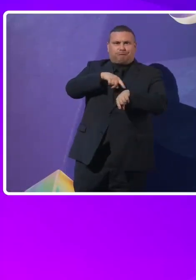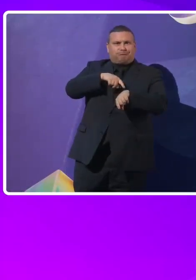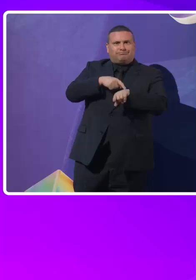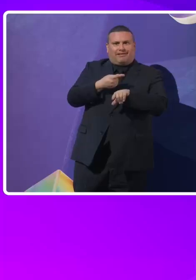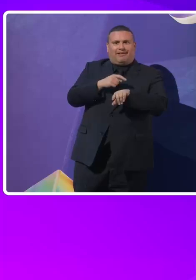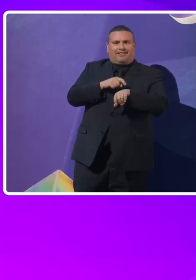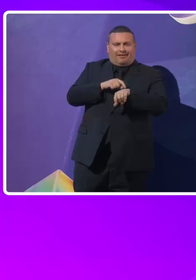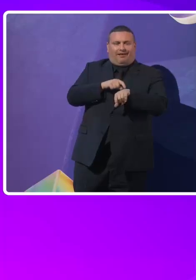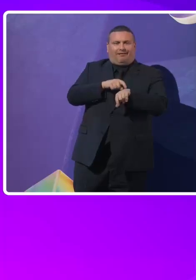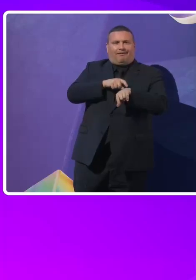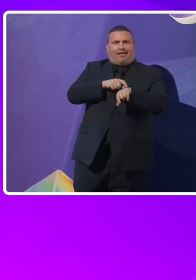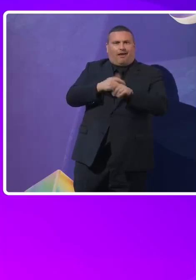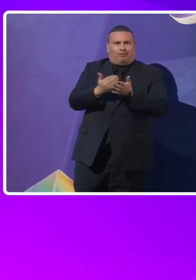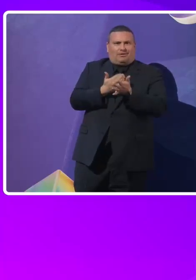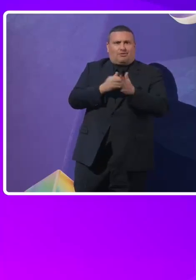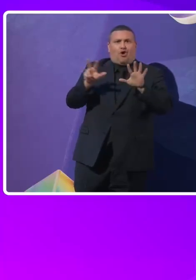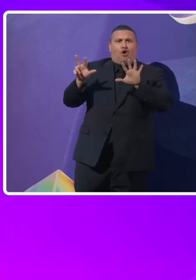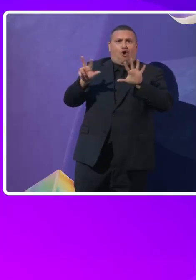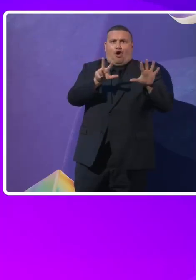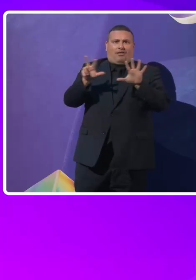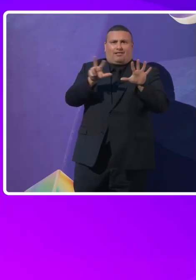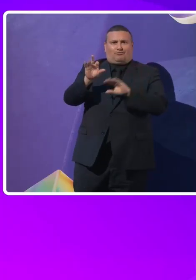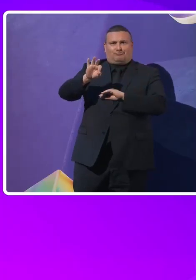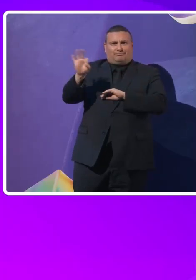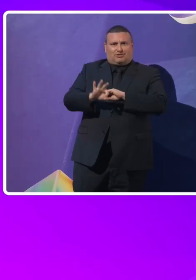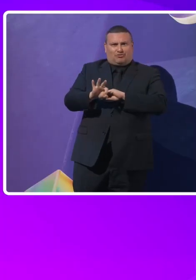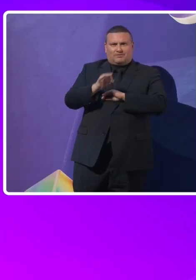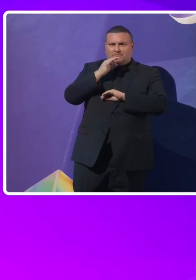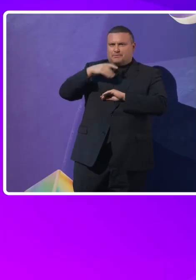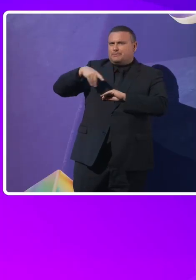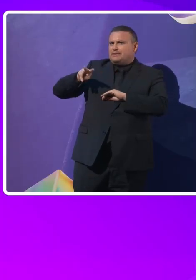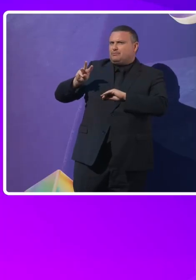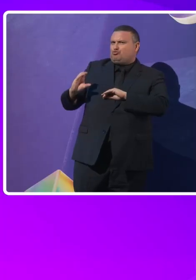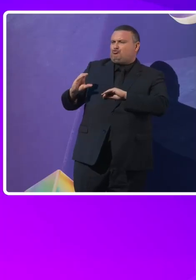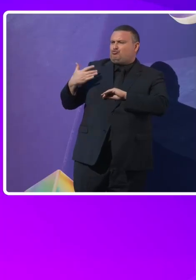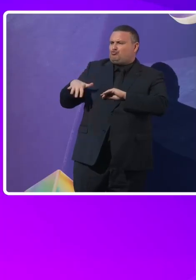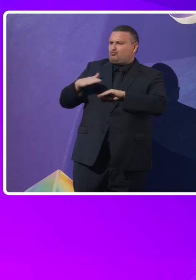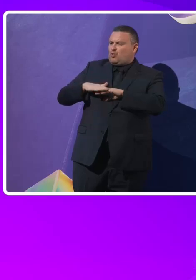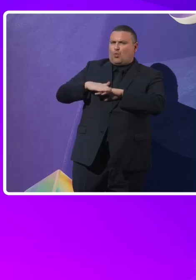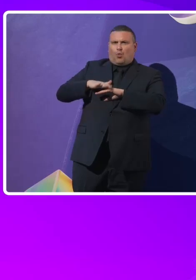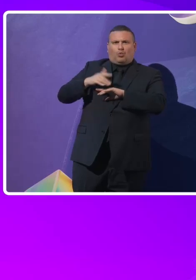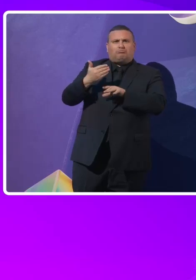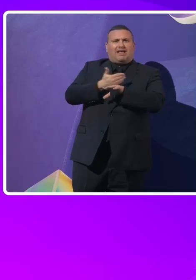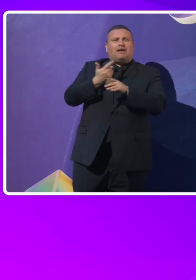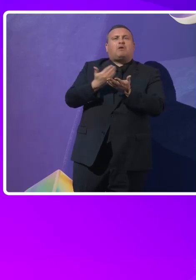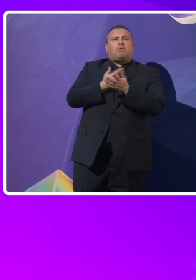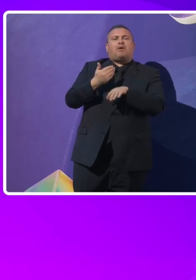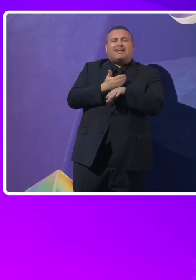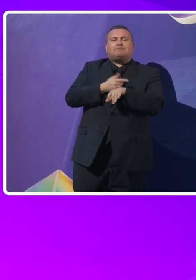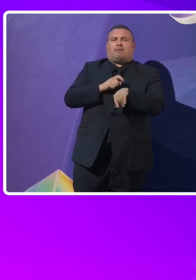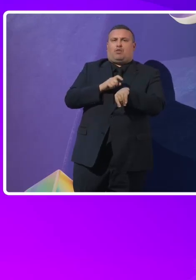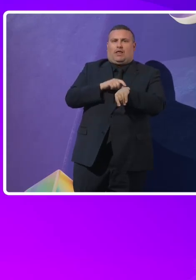eh dei dipendenti di pwc dichiarano di aver anche risparmiato del tempo grazie a questa